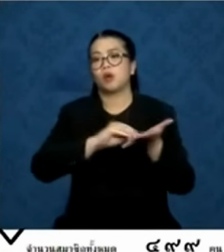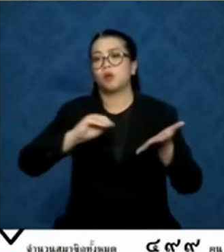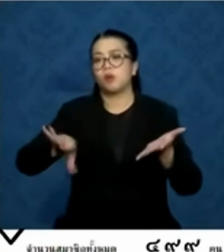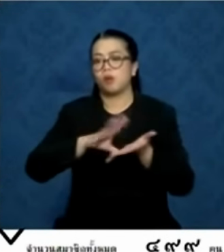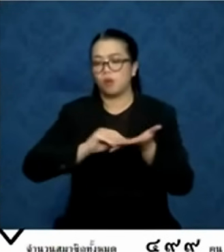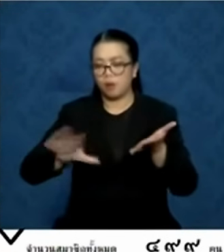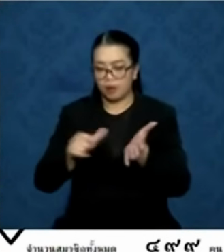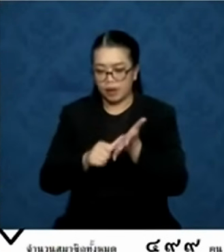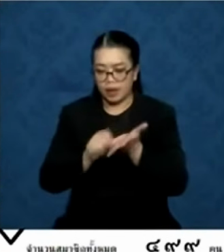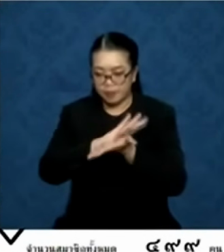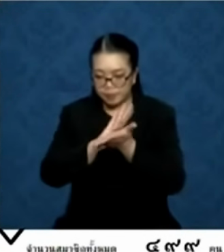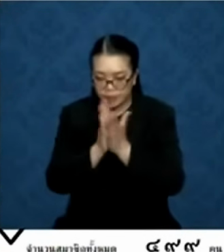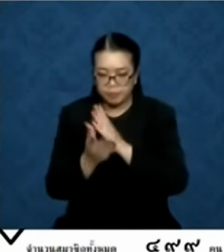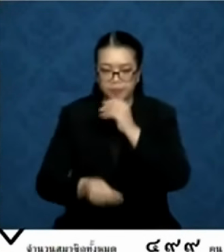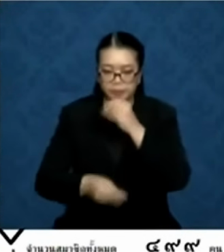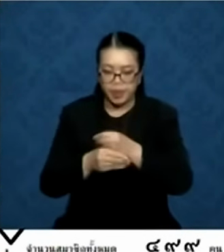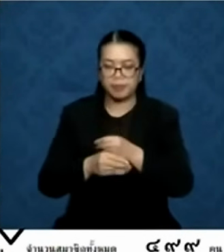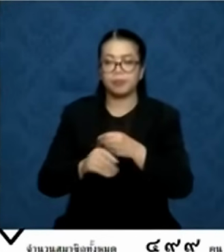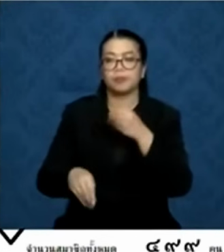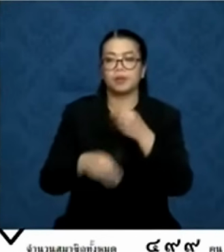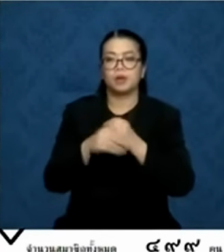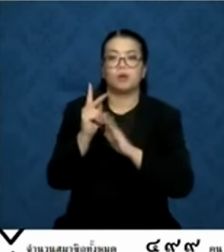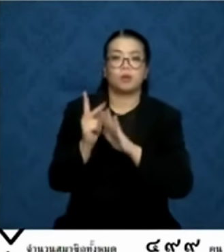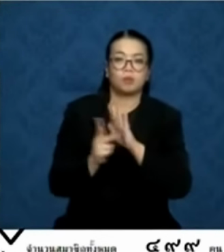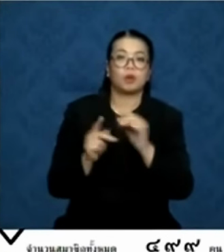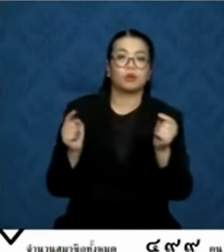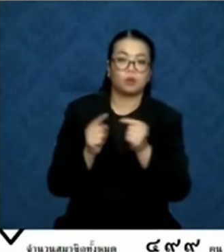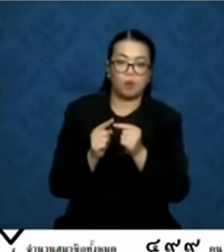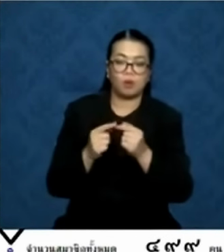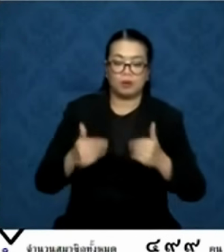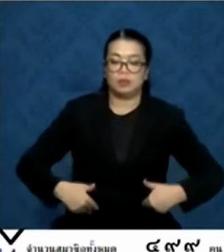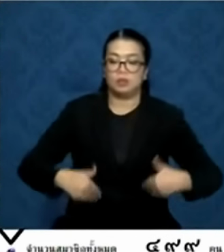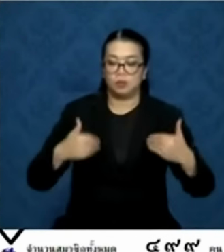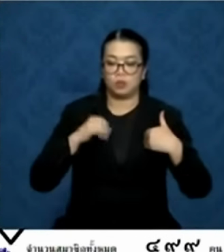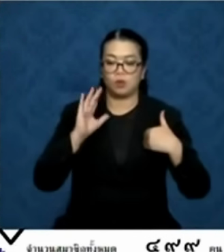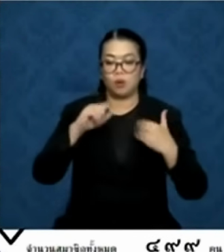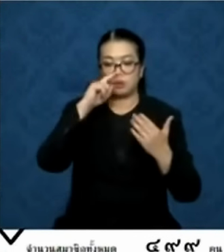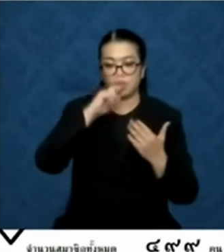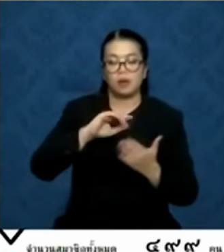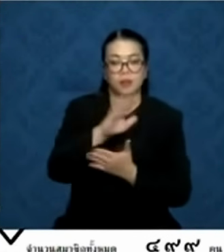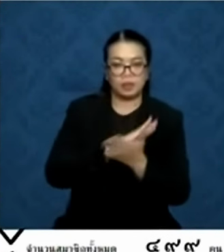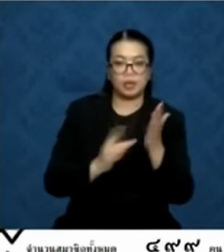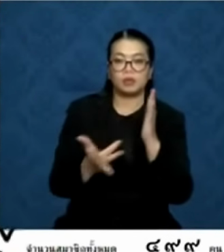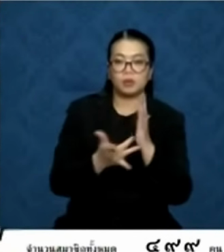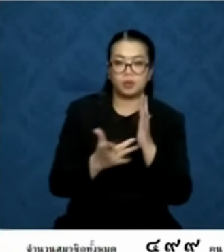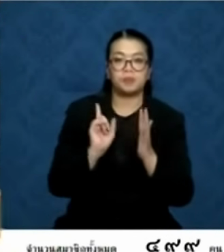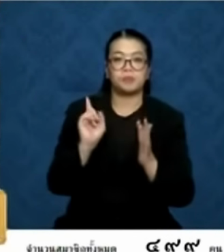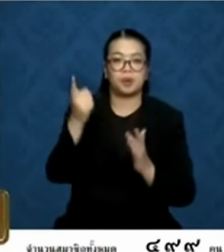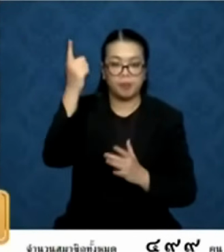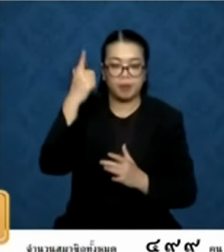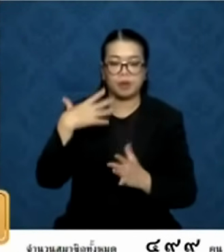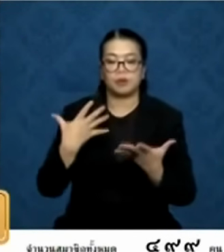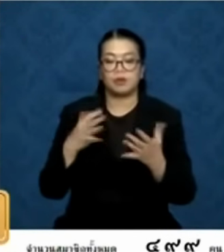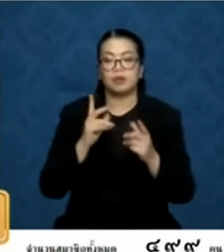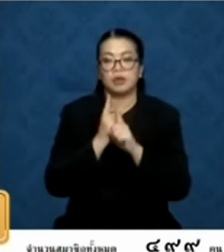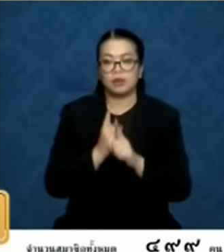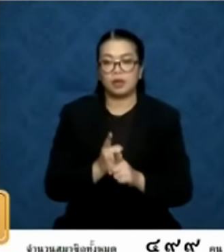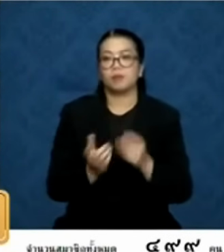เทศให้สอดคล้องกับบริบทที่เปลี่ยนแปลงไปพัฒนากฎหมายและกระบวนการยุติธร